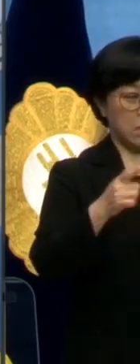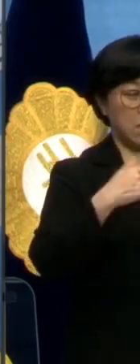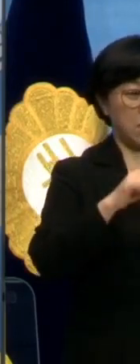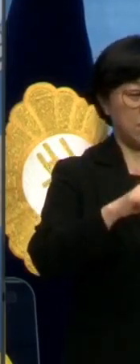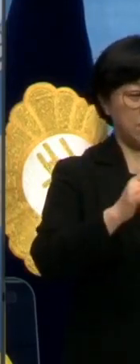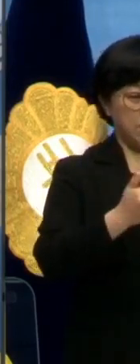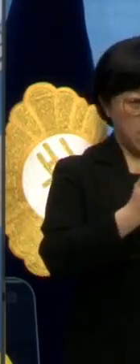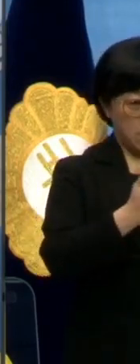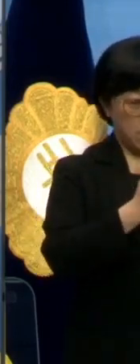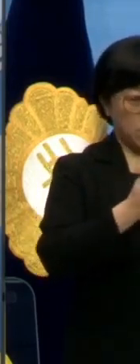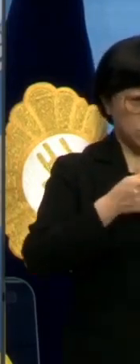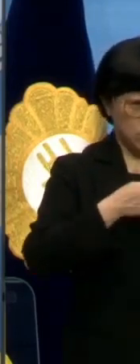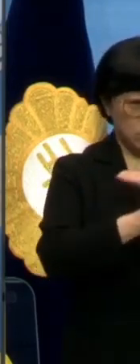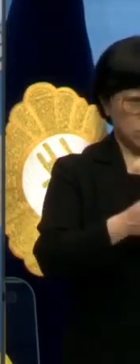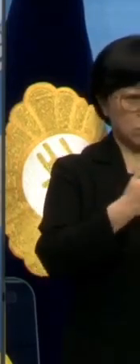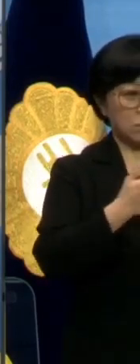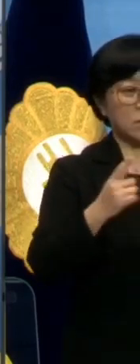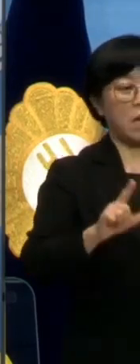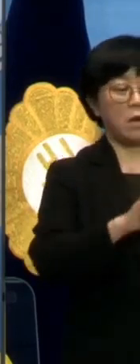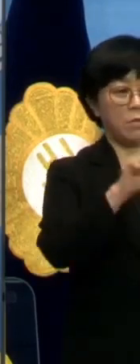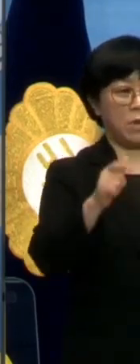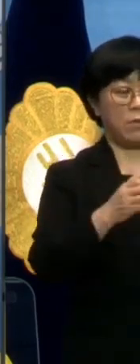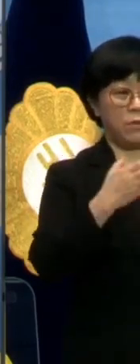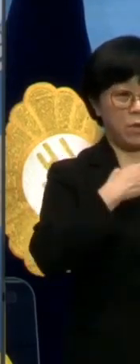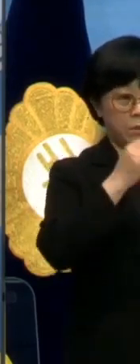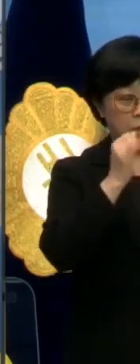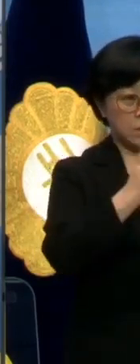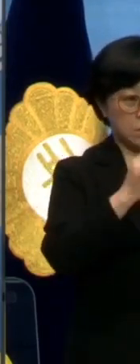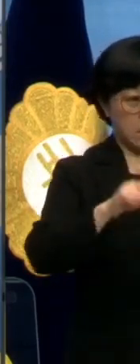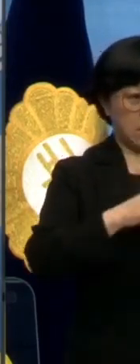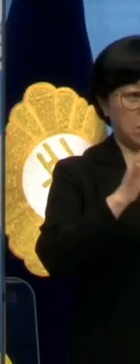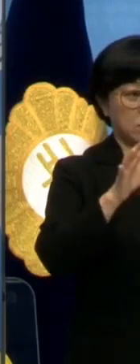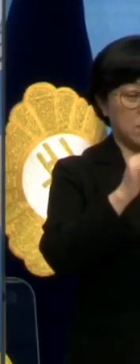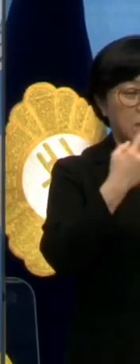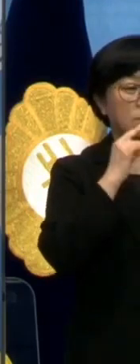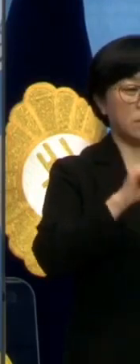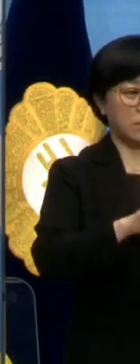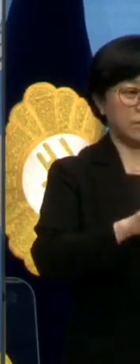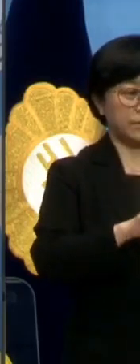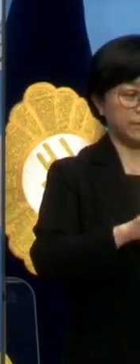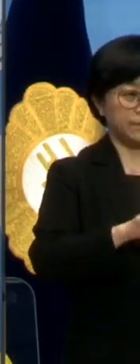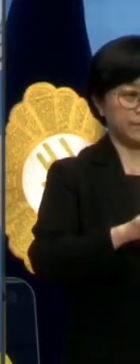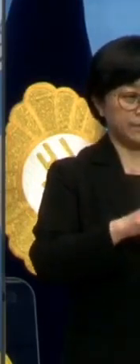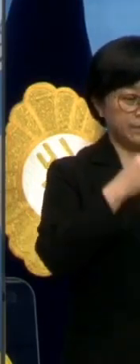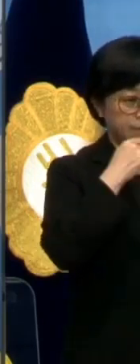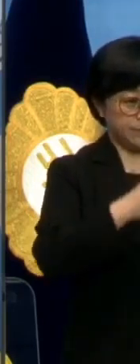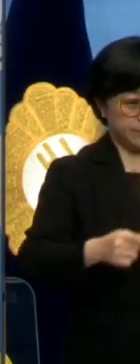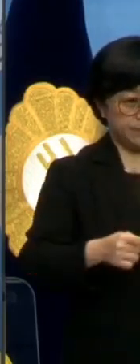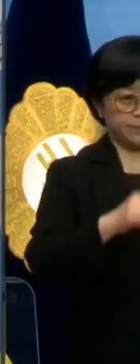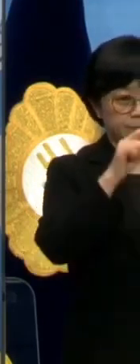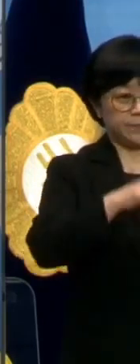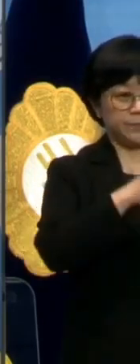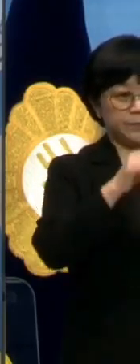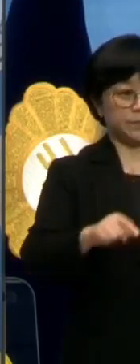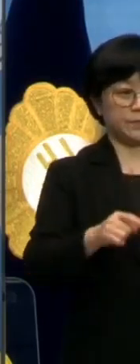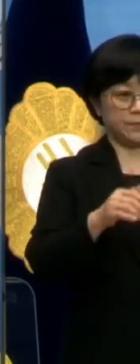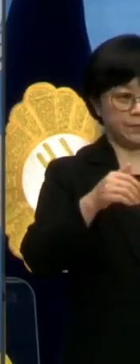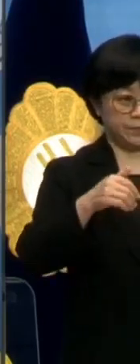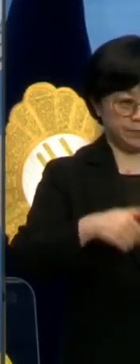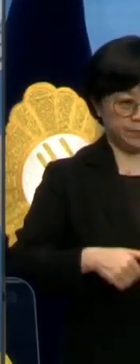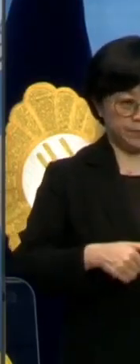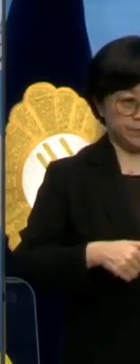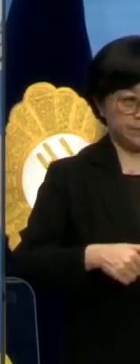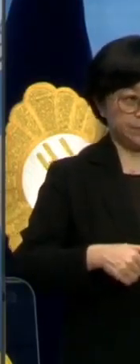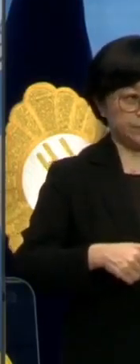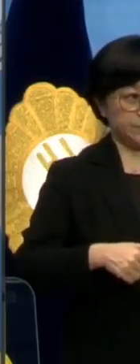강화로 인해 생계 위협을 받고 있는 자영업자들에 대한 합리적인 손실 보상이 이루어지는